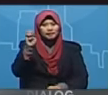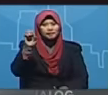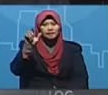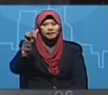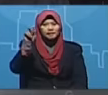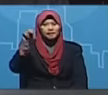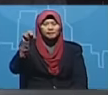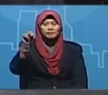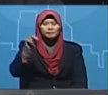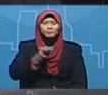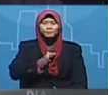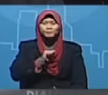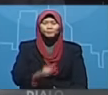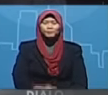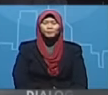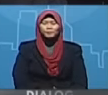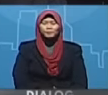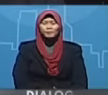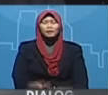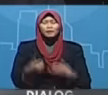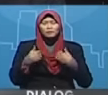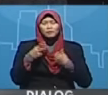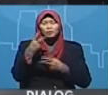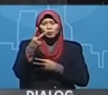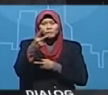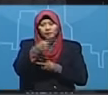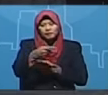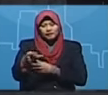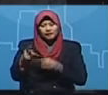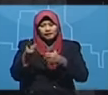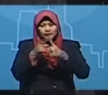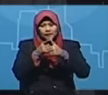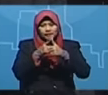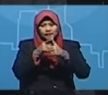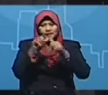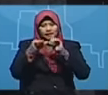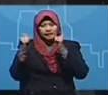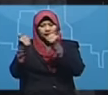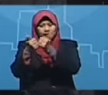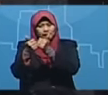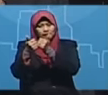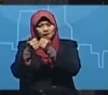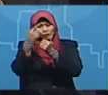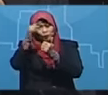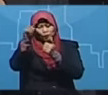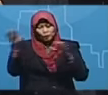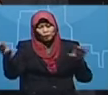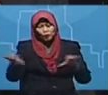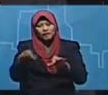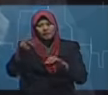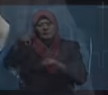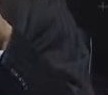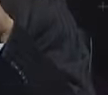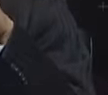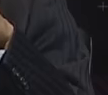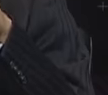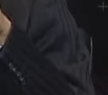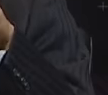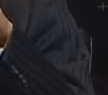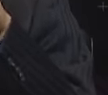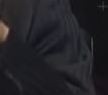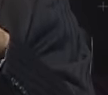Okey, nasihat saya, kita lihat dua perkara ya. Pertamanya, agensi yang mengambil untuk melaksanakan PKS Umrah, mereka